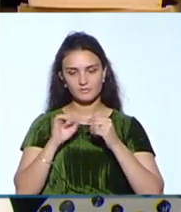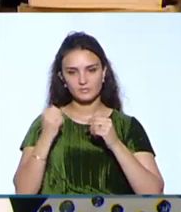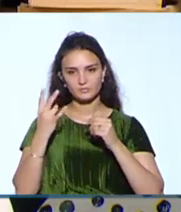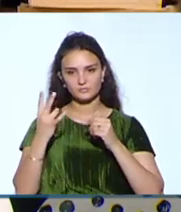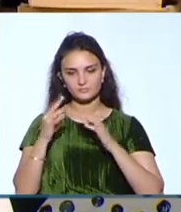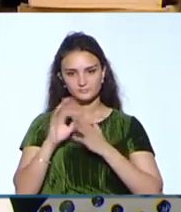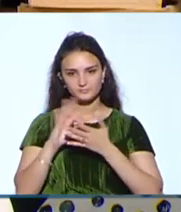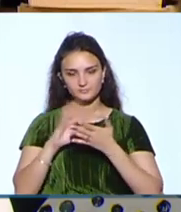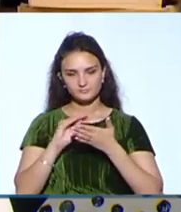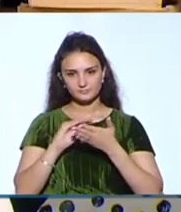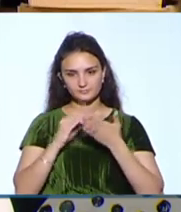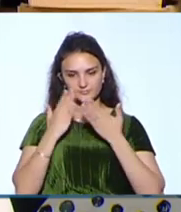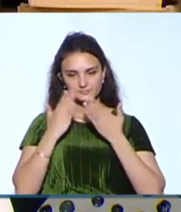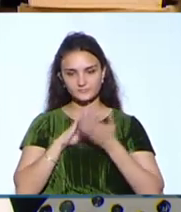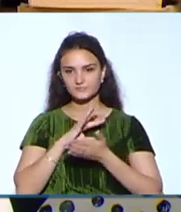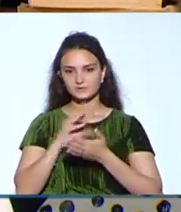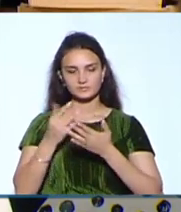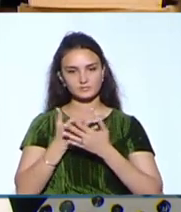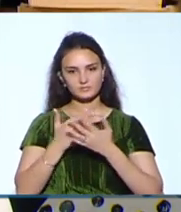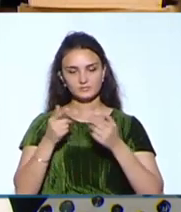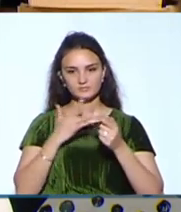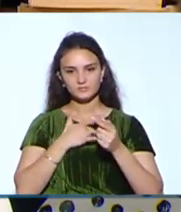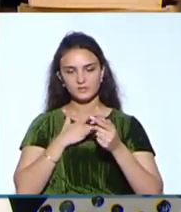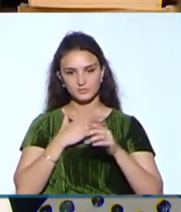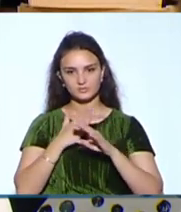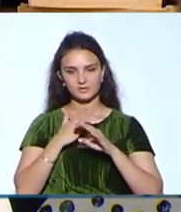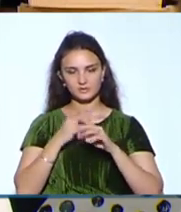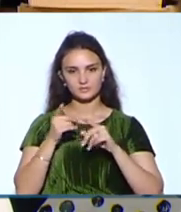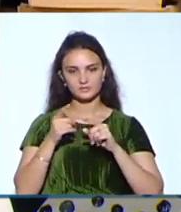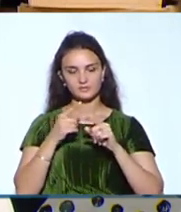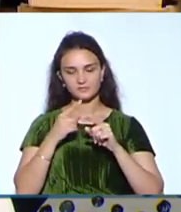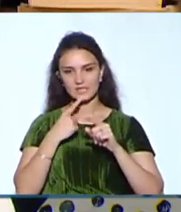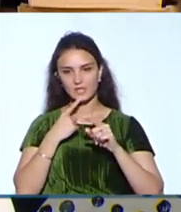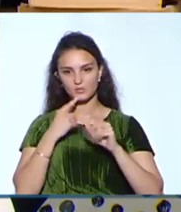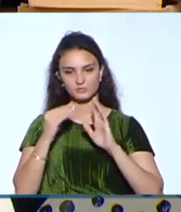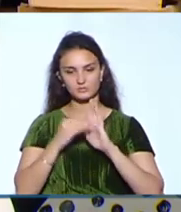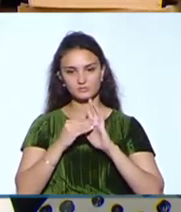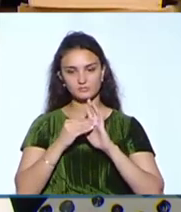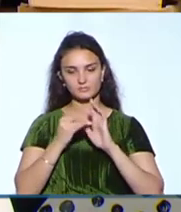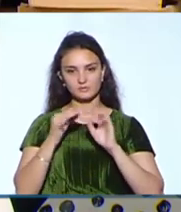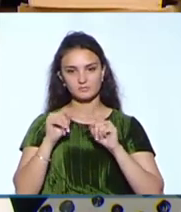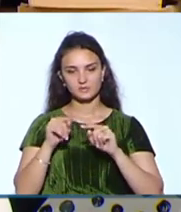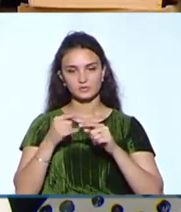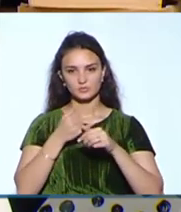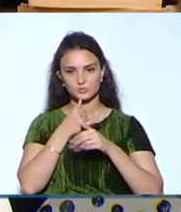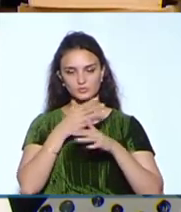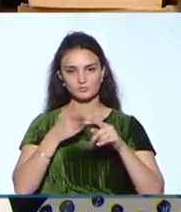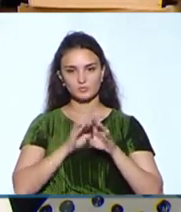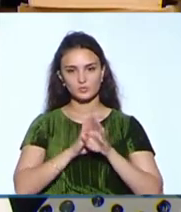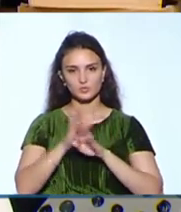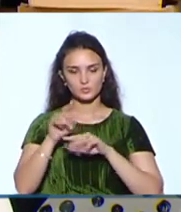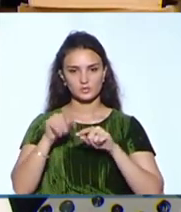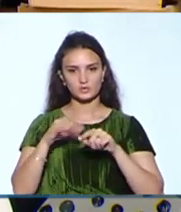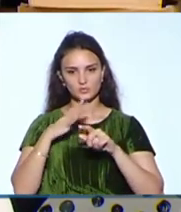რომელიღაც სტატიას, სადაც ყველანაირი ვარაუდი არის მოცემული, მაგრამ ეს არ არის რა თქმა უნდა დამუშავებული და შეუძლებელია სრულად